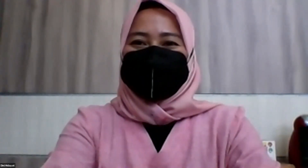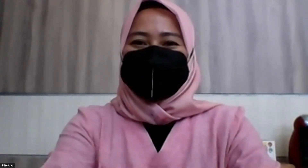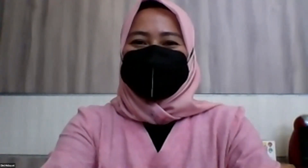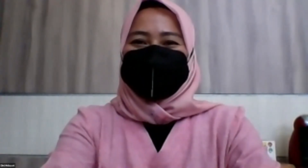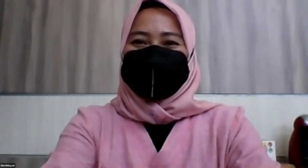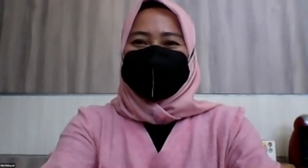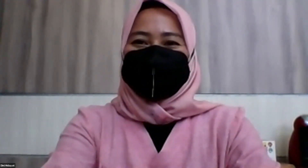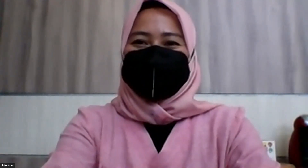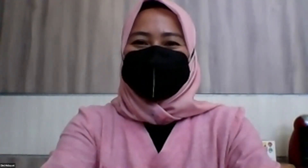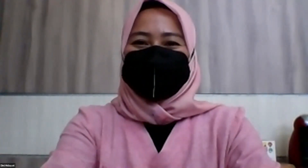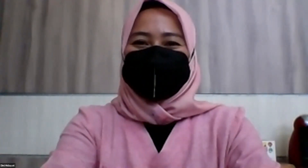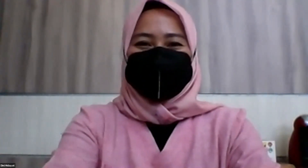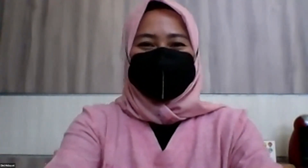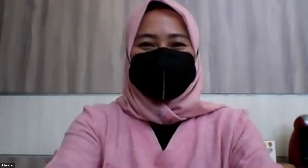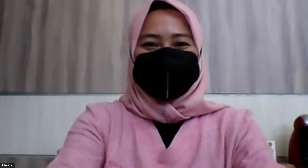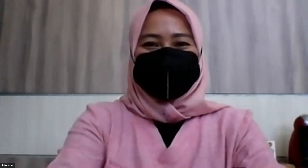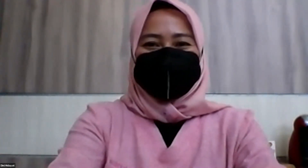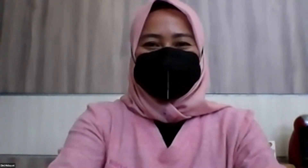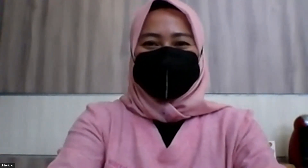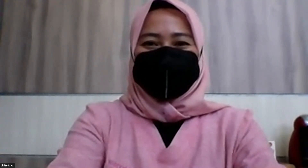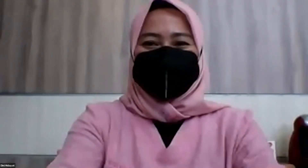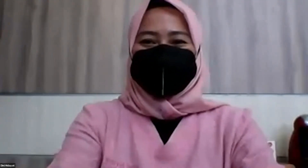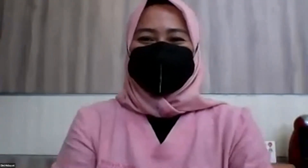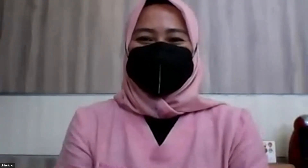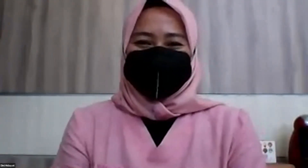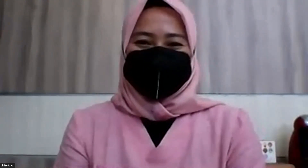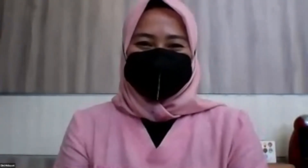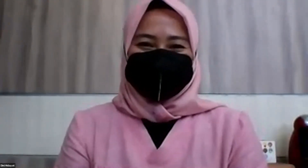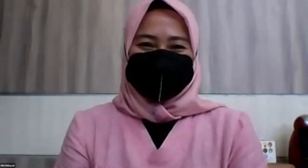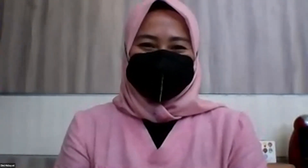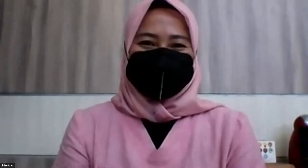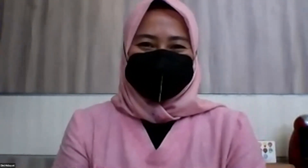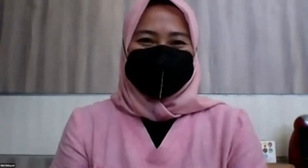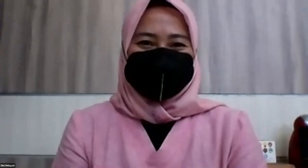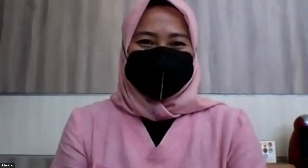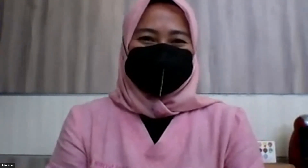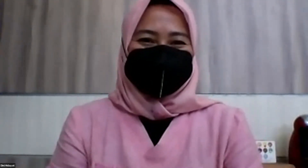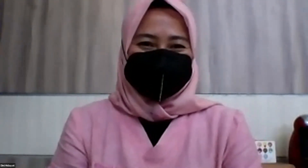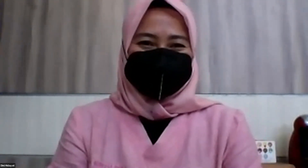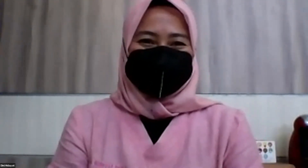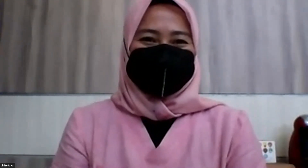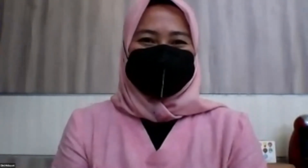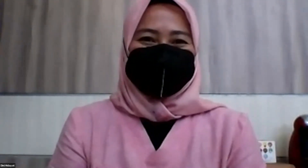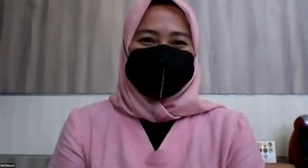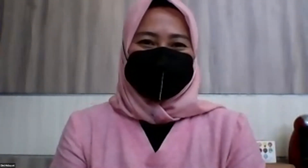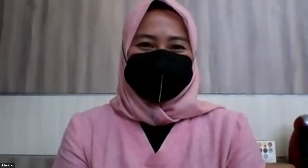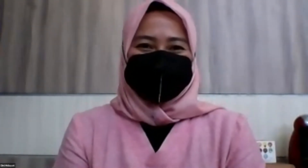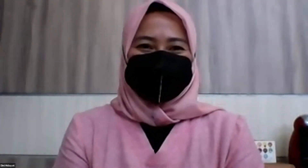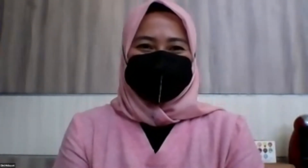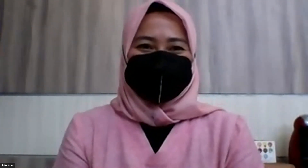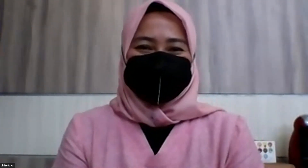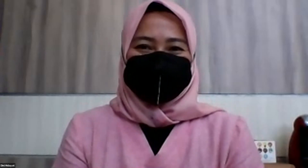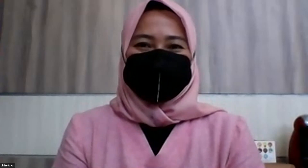Sinta, Ibu Nur Hasana, Ibu Rosmala, Ibu Usma, silakan.